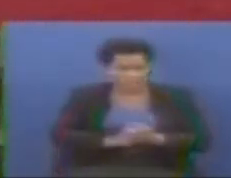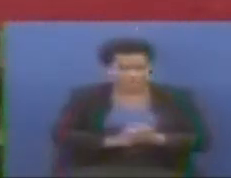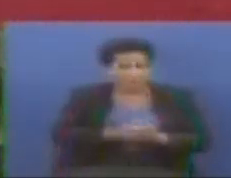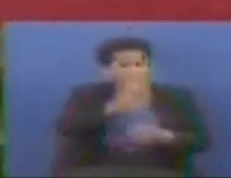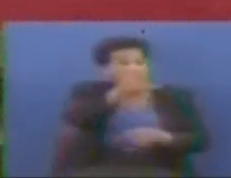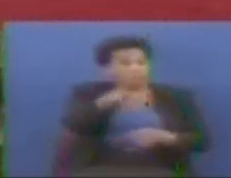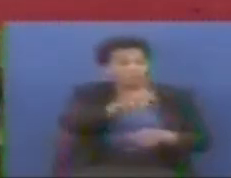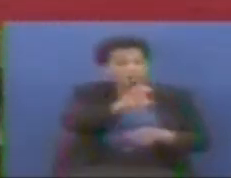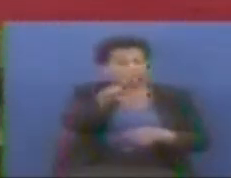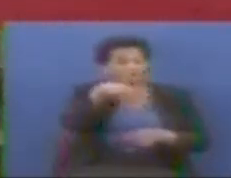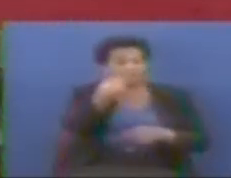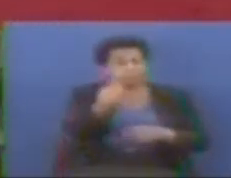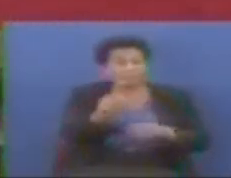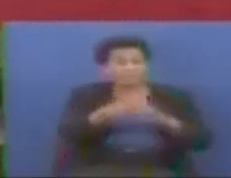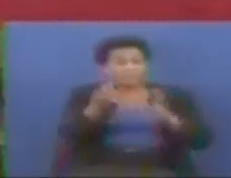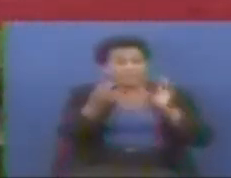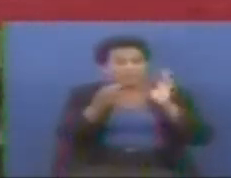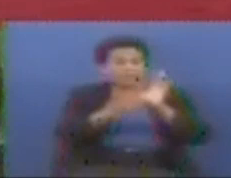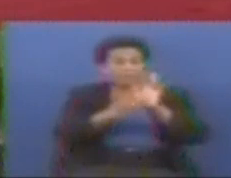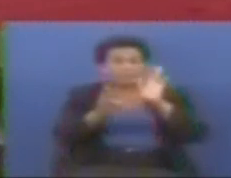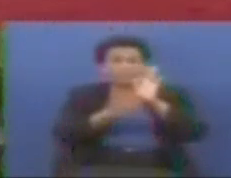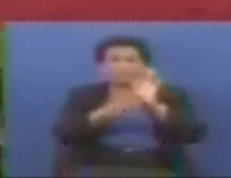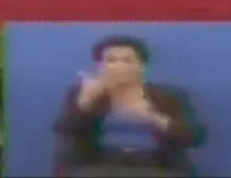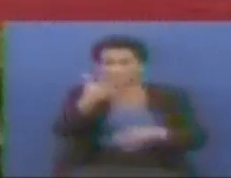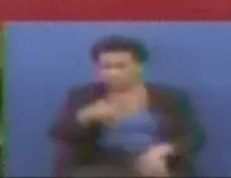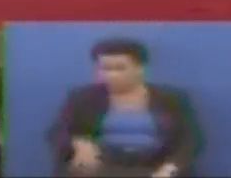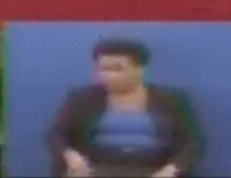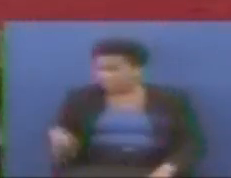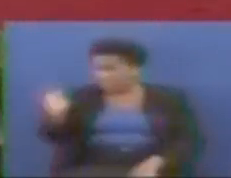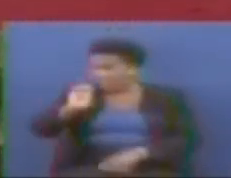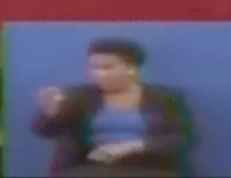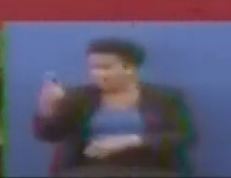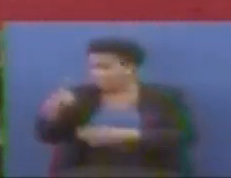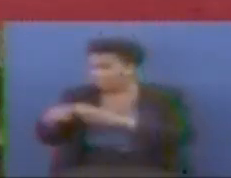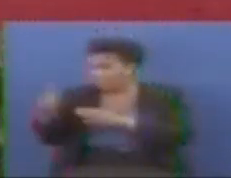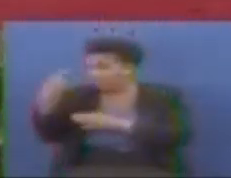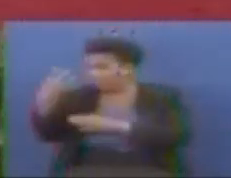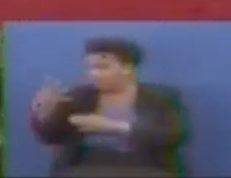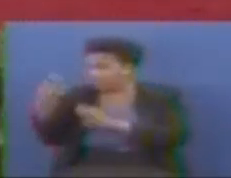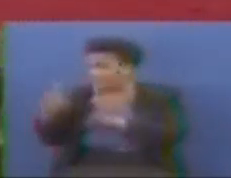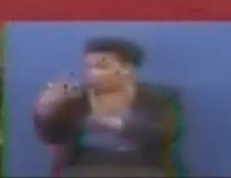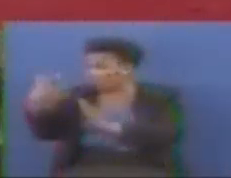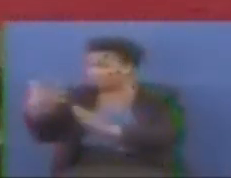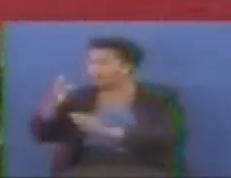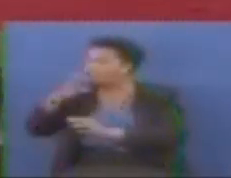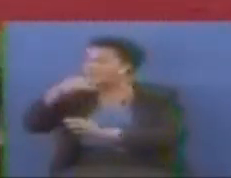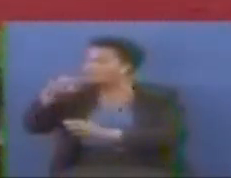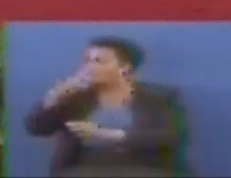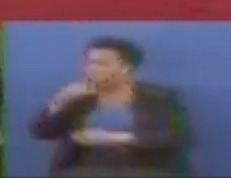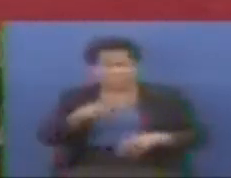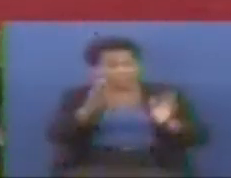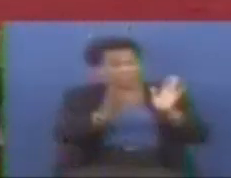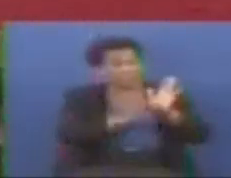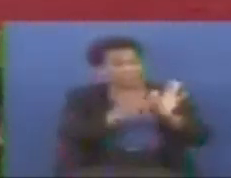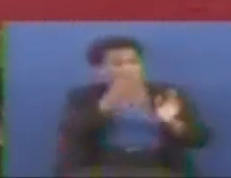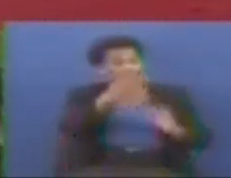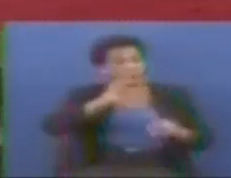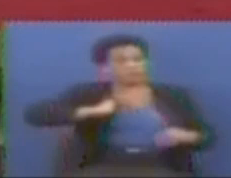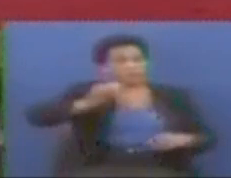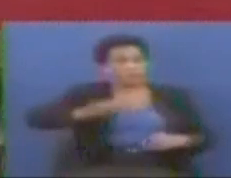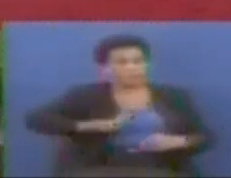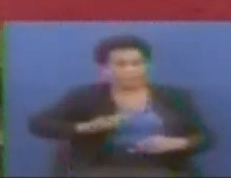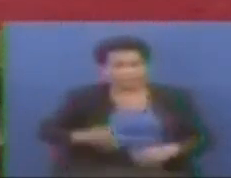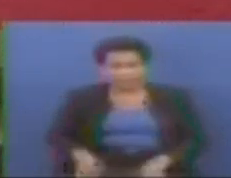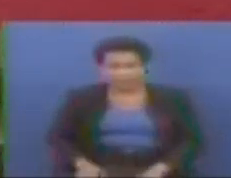Mheshimiwa wabunge, tunaendelea. Mheshimiwa Zainab Athman Katimba, mbunge wa viti maalum, swali lake litaulizwa kwa niaba na